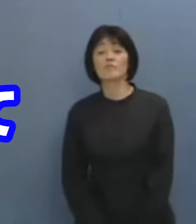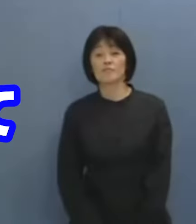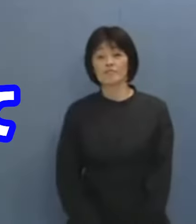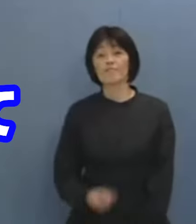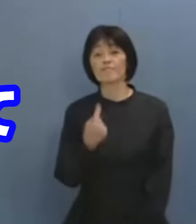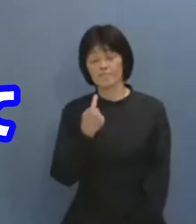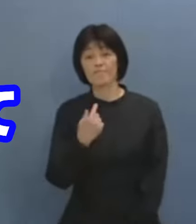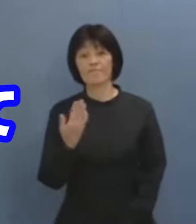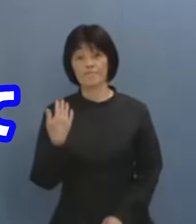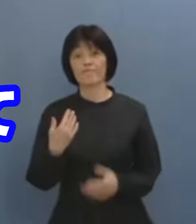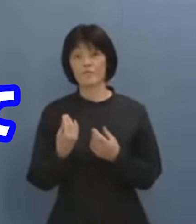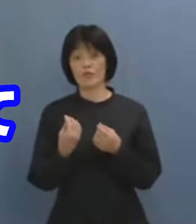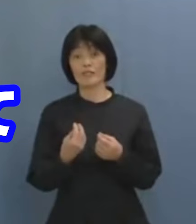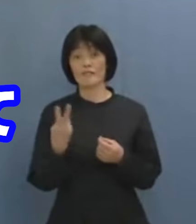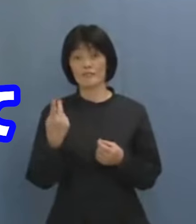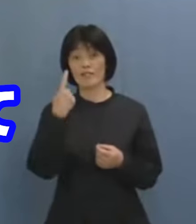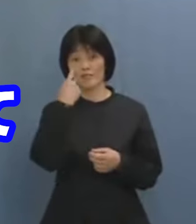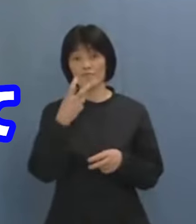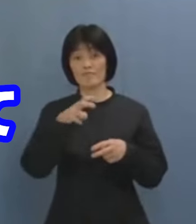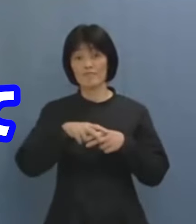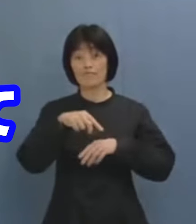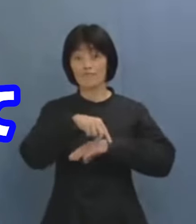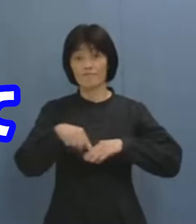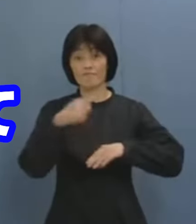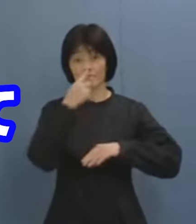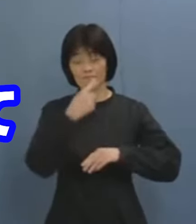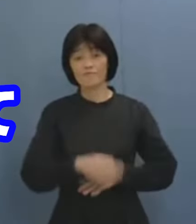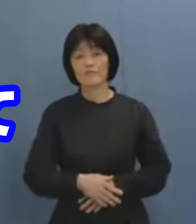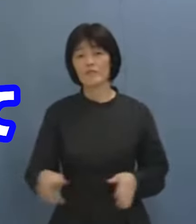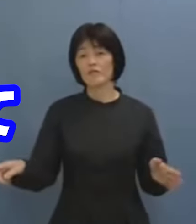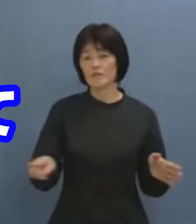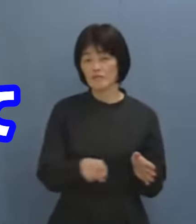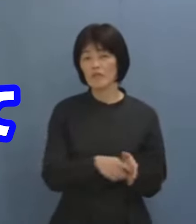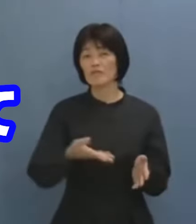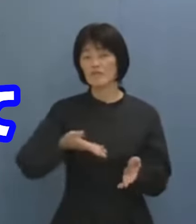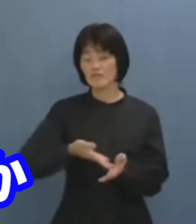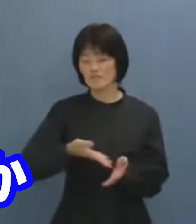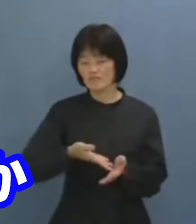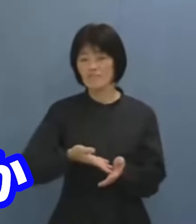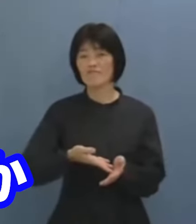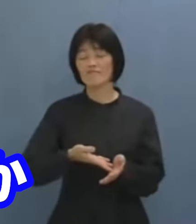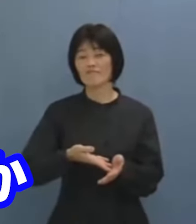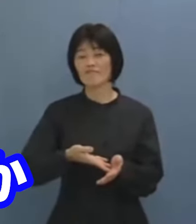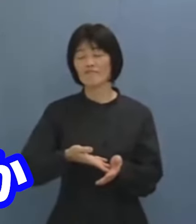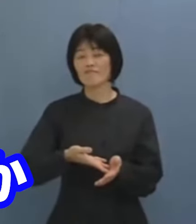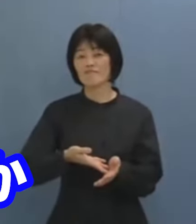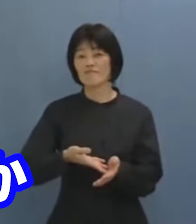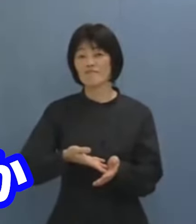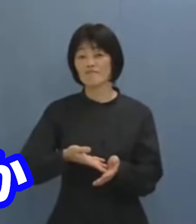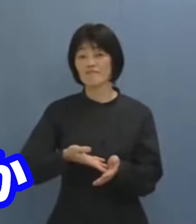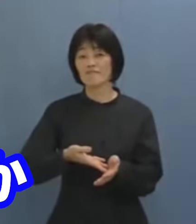席させていただいて、まあ、これまでの主張をさせていたこ